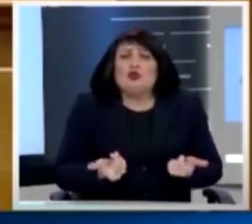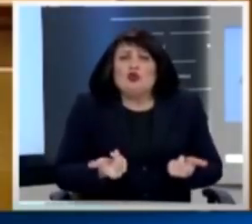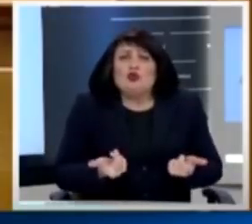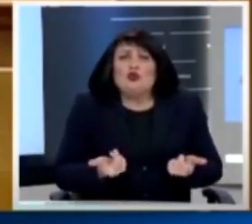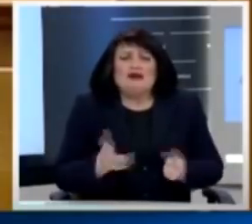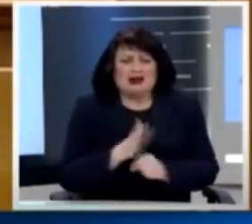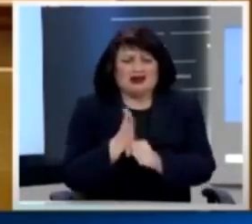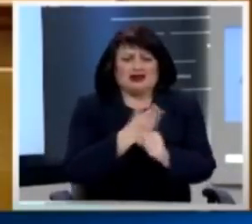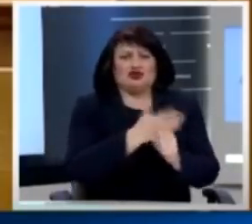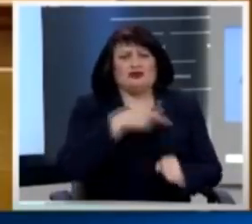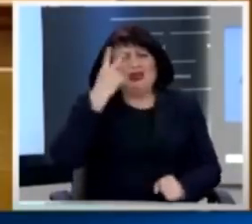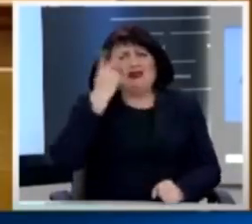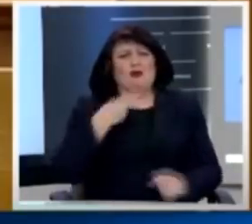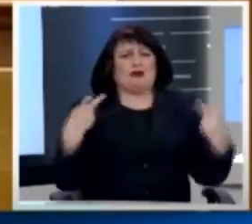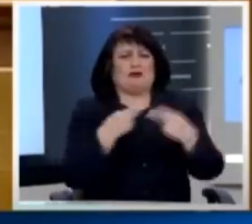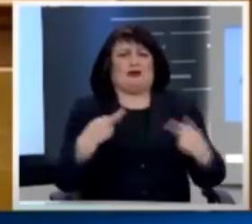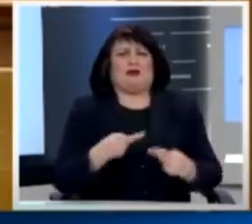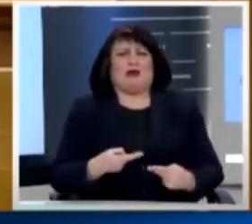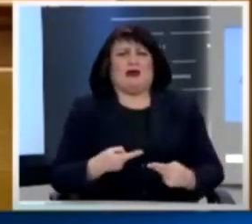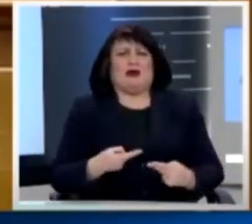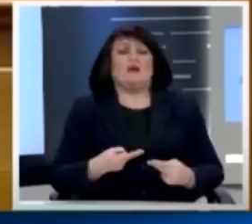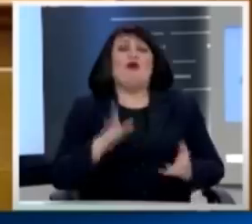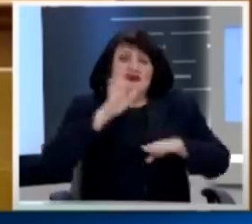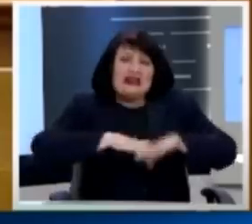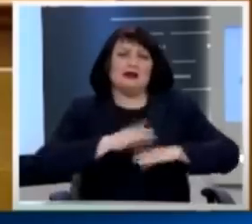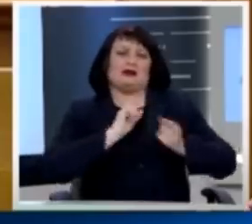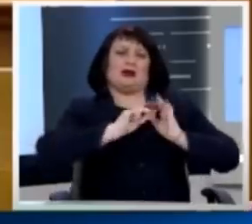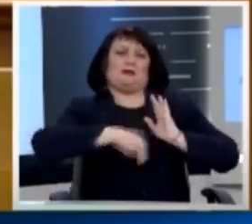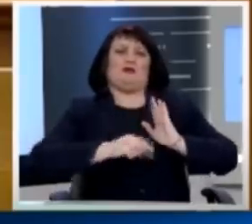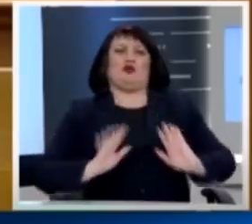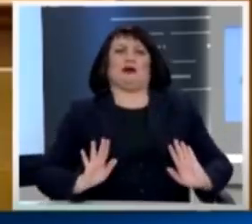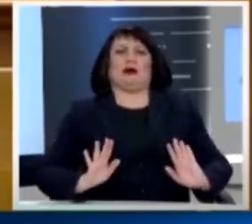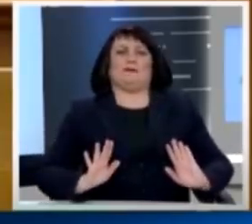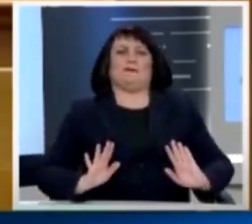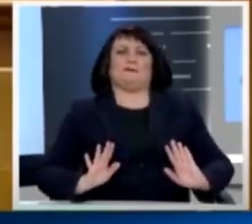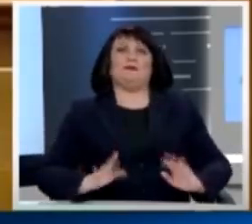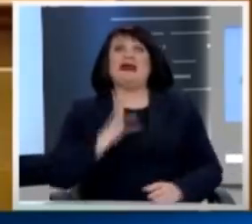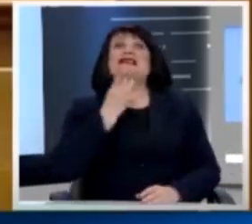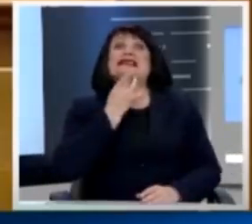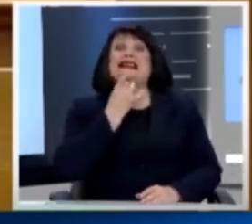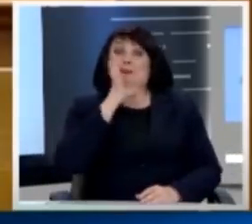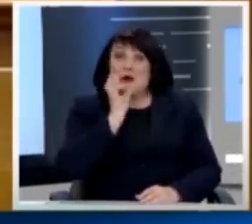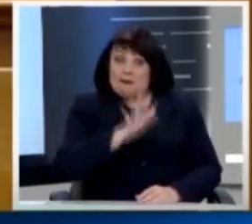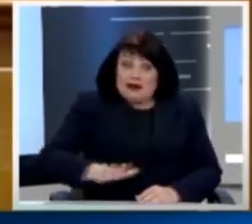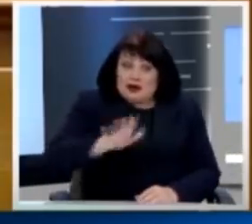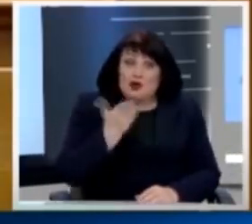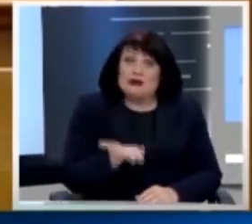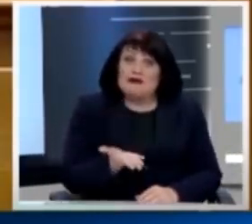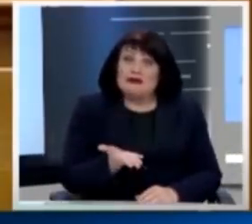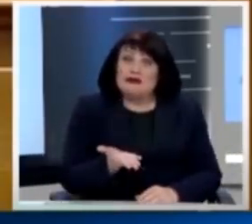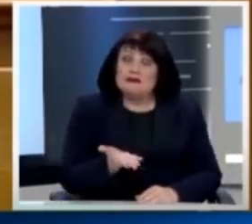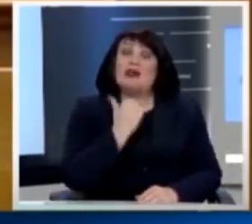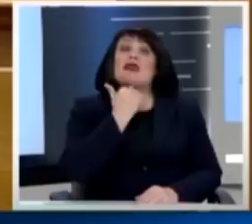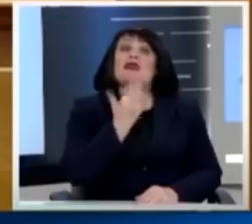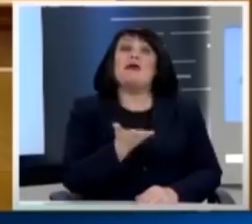στα θρηματισμένα δικαιώματα που διαμόρφωσαν τα μνημόνια. Αυτή είναι η σκληρή πραγματικότητα, την οποία